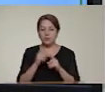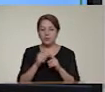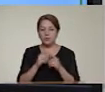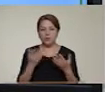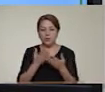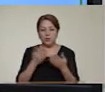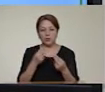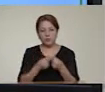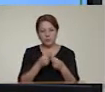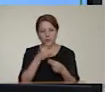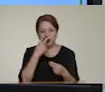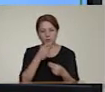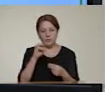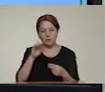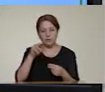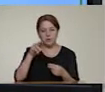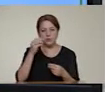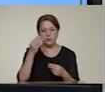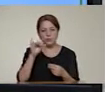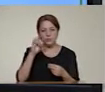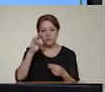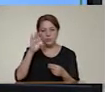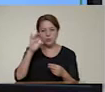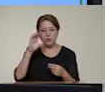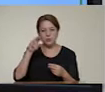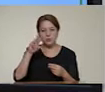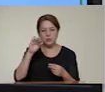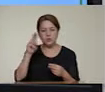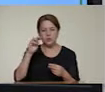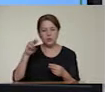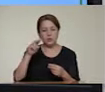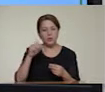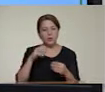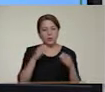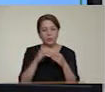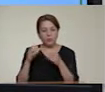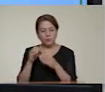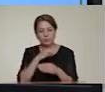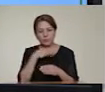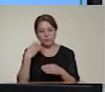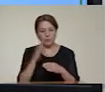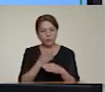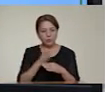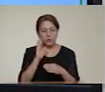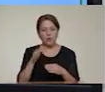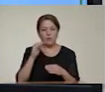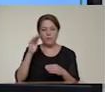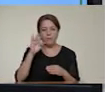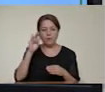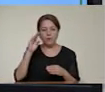qarab tilshunoslikda bir nechta bo'limlar mavjud. Jumladan fonetika,